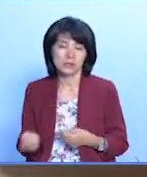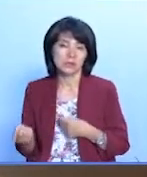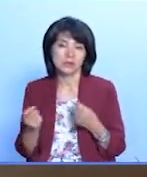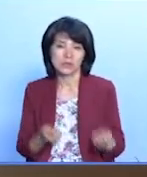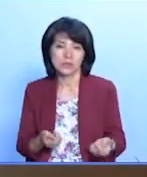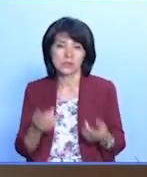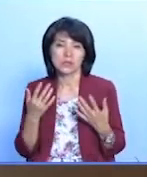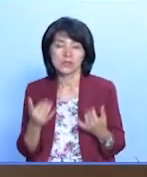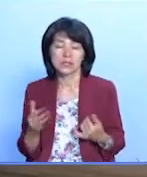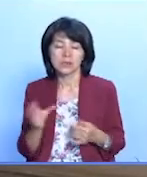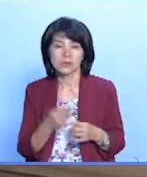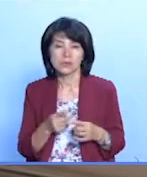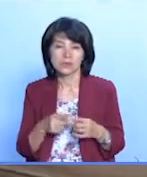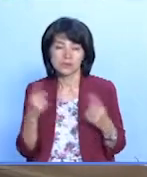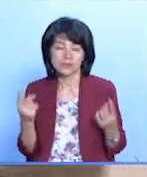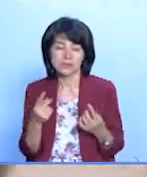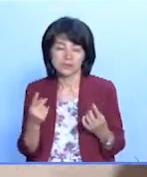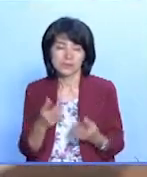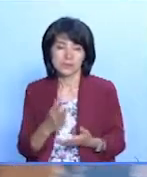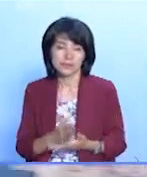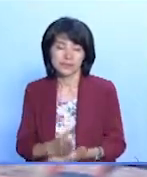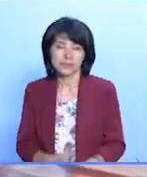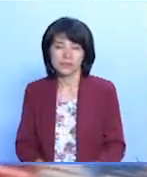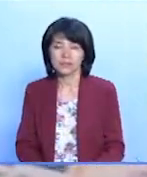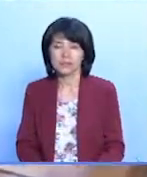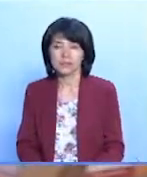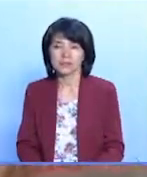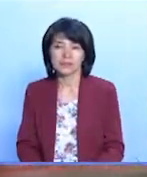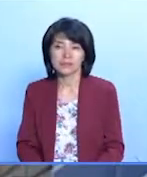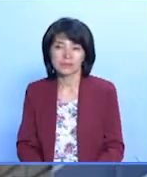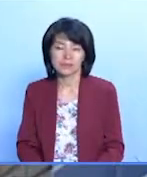өңірімізде препараттар сақтайтын әрі 7 қойма бар. Самал Қалиқызы, Дәулет Қошқарбаев, Ертіс ақпарат.